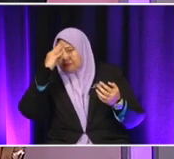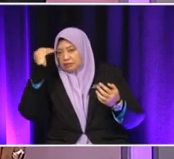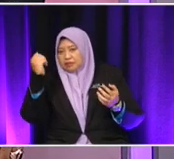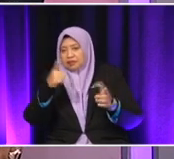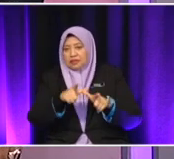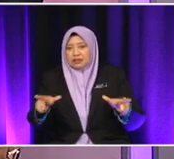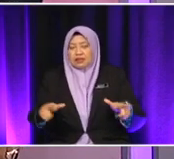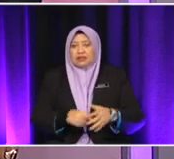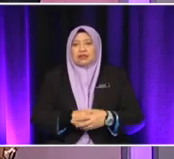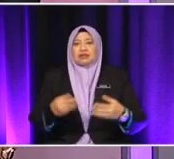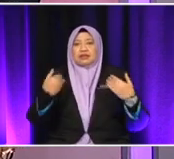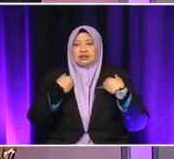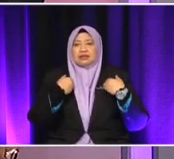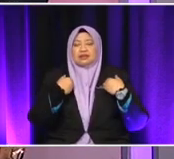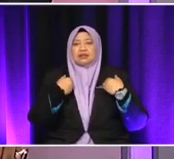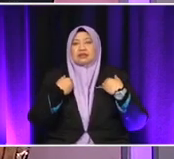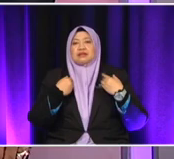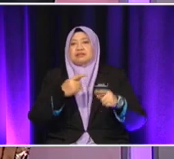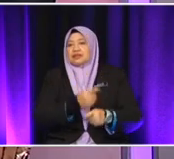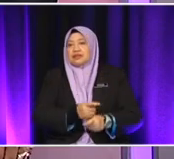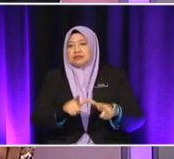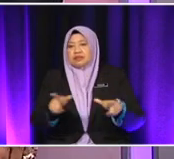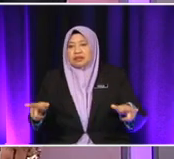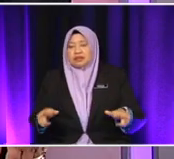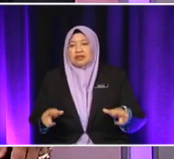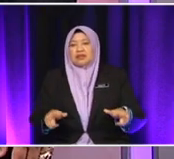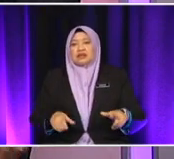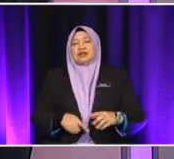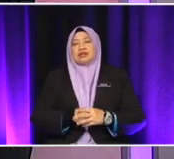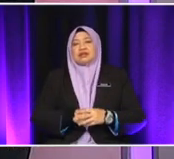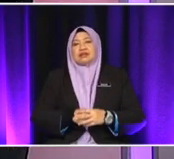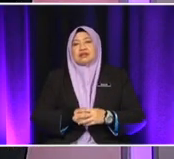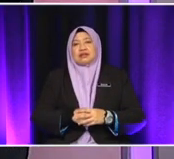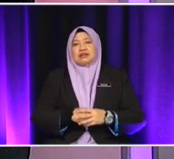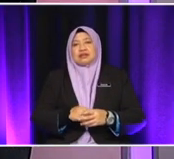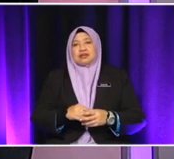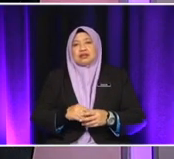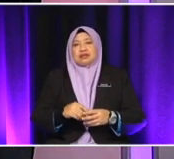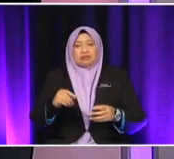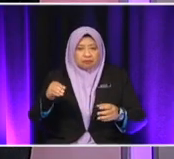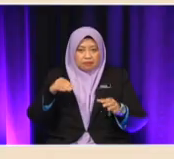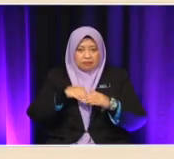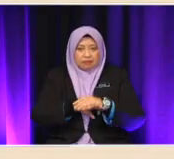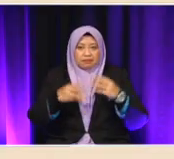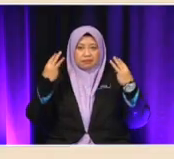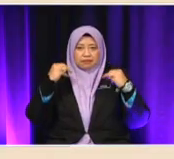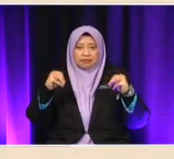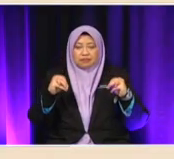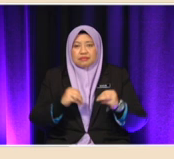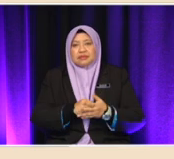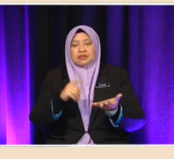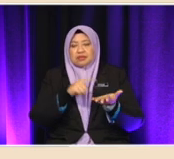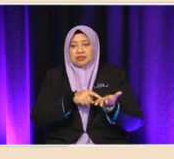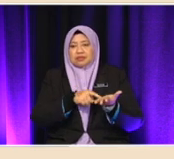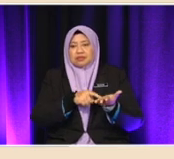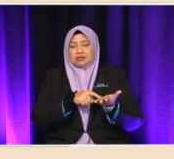lihat terdapat beberapa penentu lain yang menentukan Firma ini memasuki pasaran untuk menghasilkan barang yang pertama